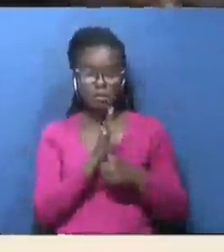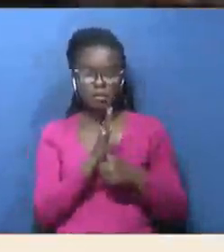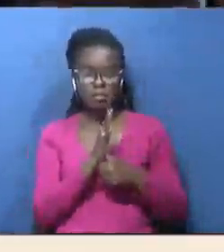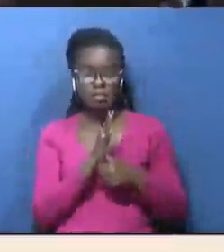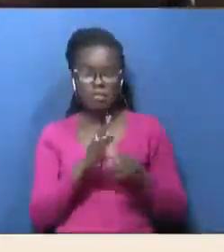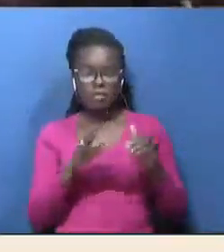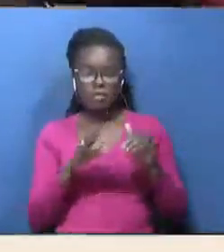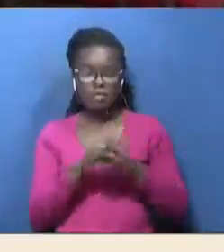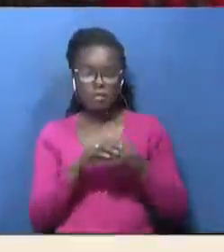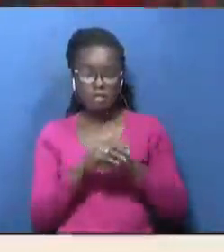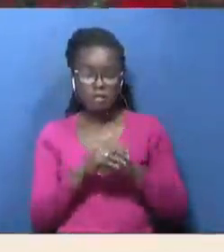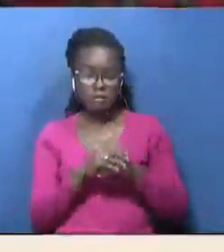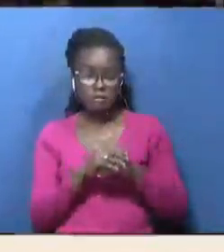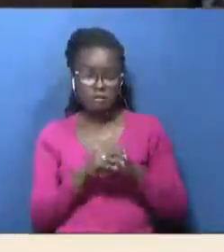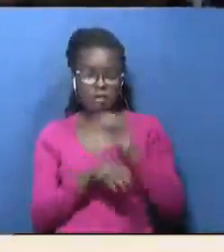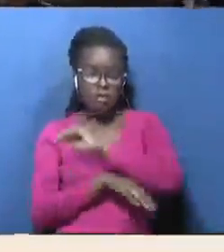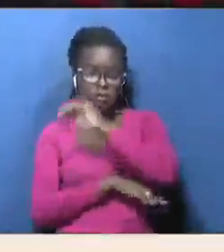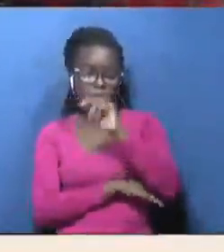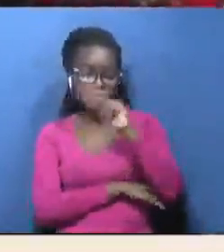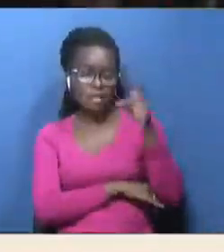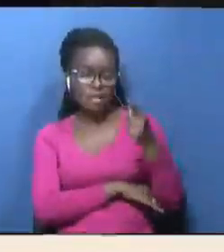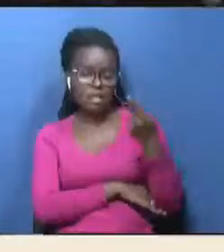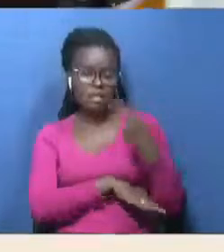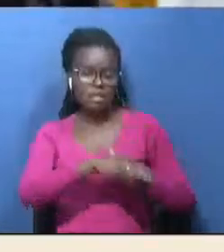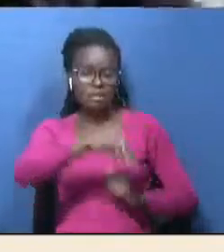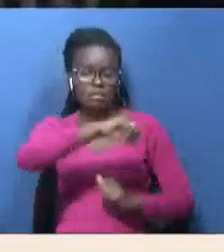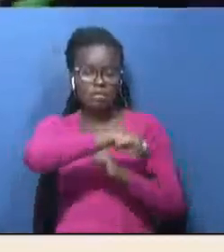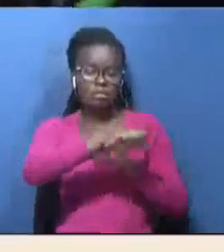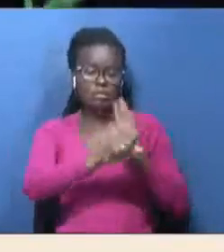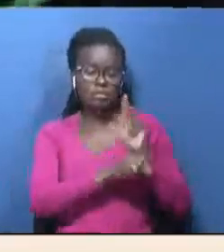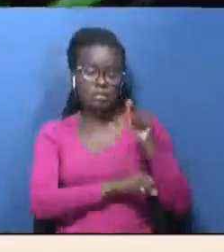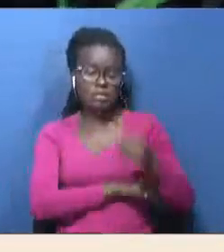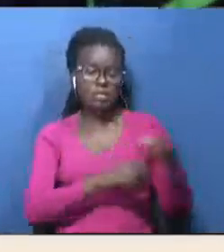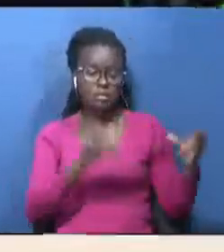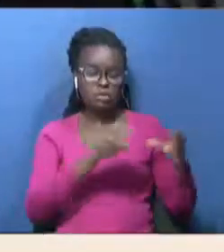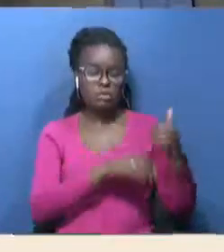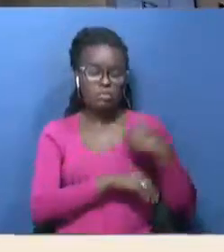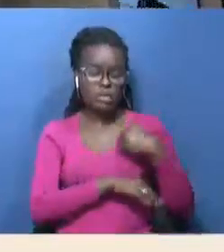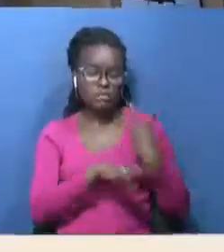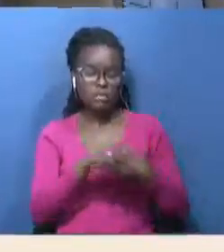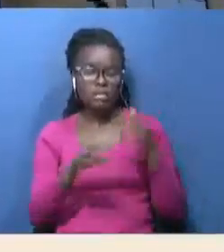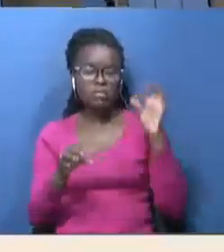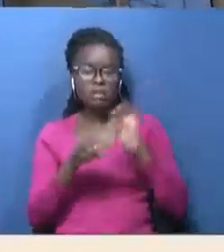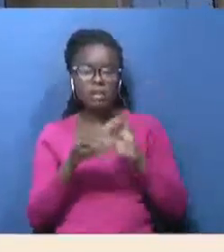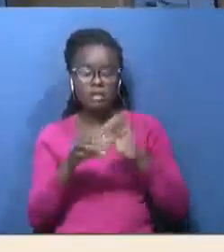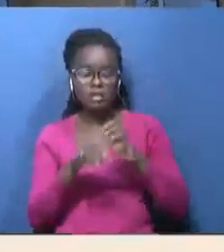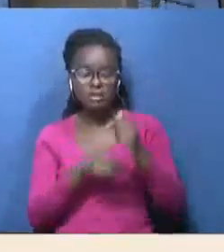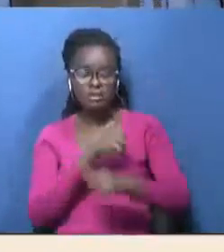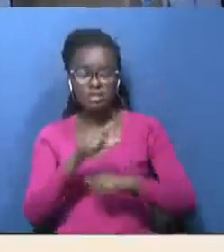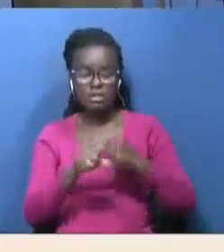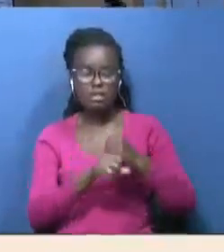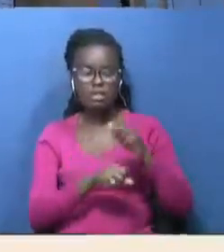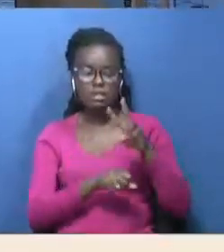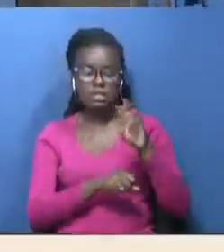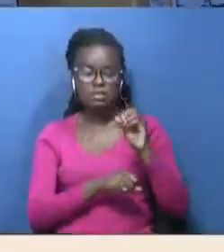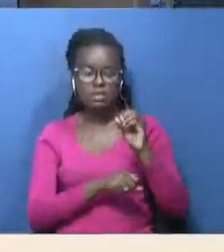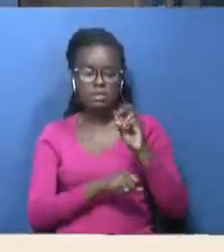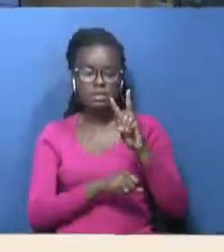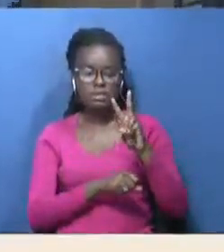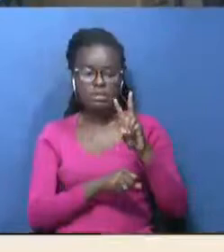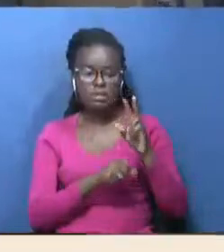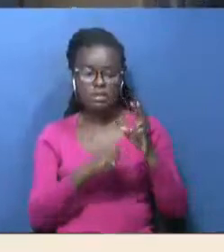wa bũrũri, makĩria thutha wa ũnyiti mbaru mũnene ũrĩa kĩama gĩkĩ kĩiyũkirie hĩndĩ ya gĩthurano kĩnene kĩa mwaka wa